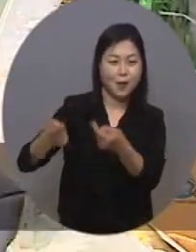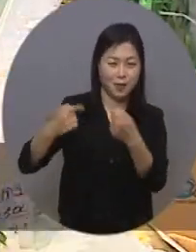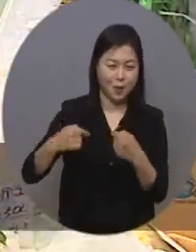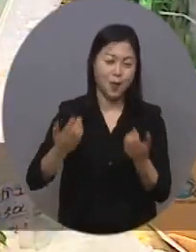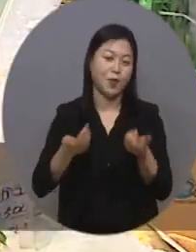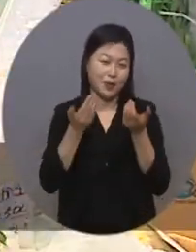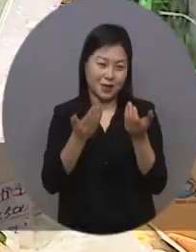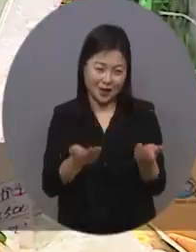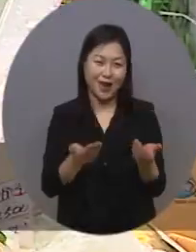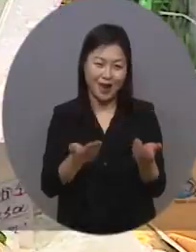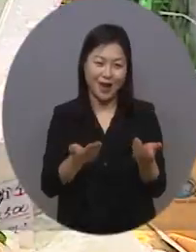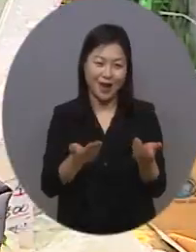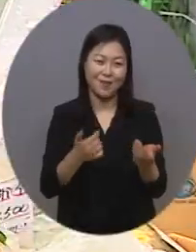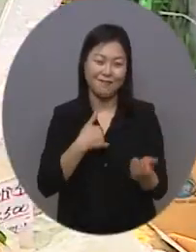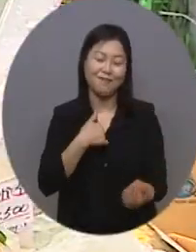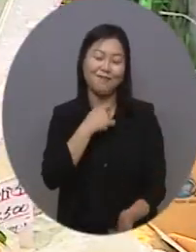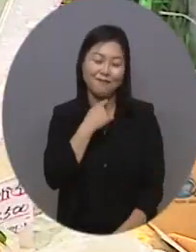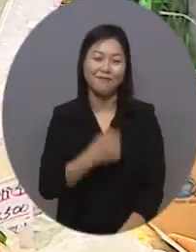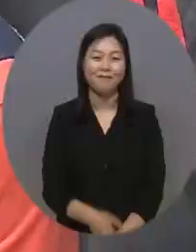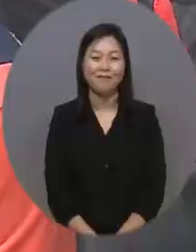봉사할 수 있었으면 너무 좋겠습니다.